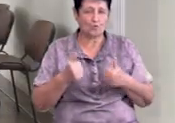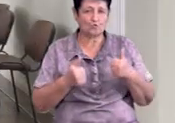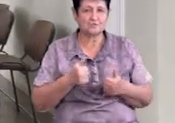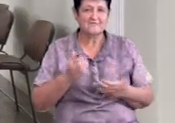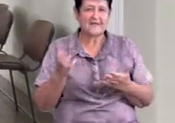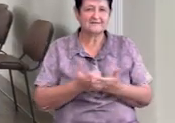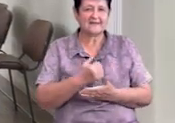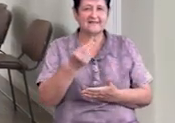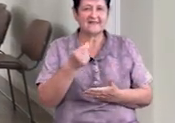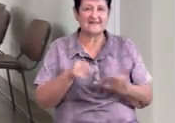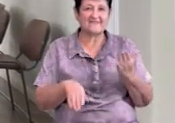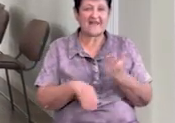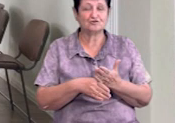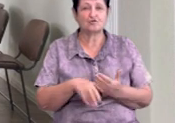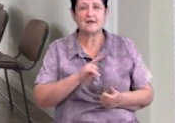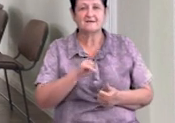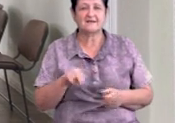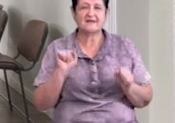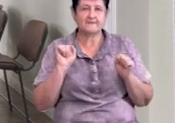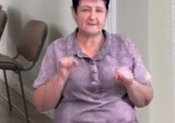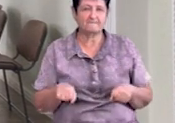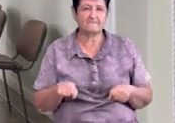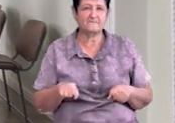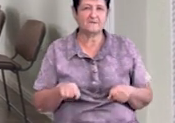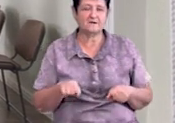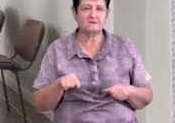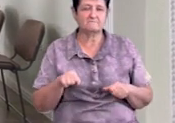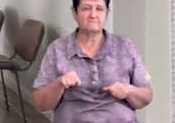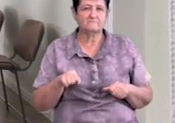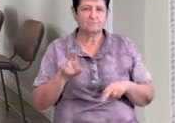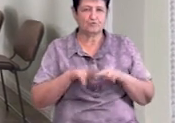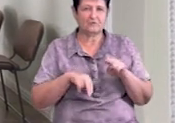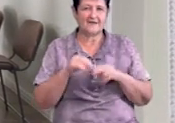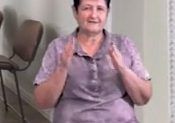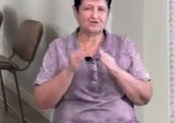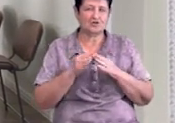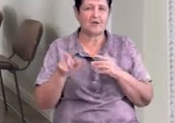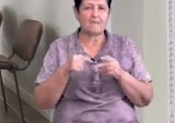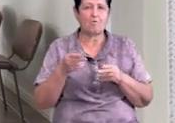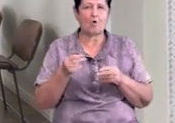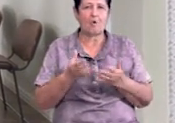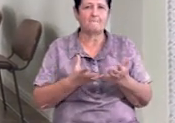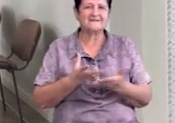інвестора, який би міг надати житло або якісь компенсацію мешканцям